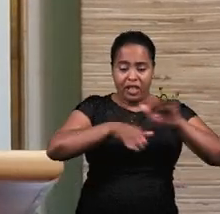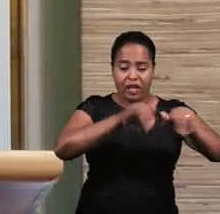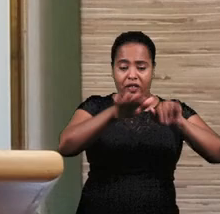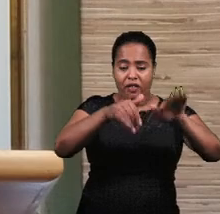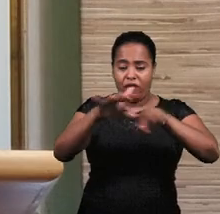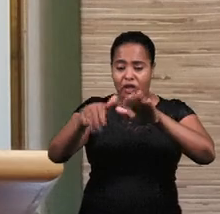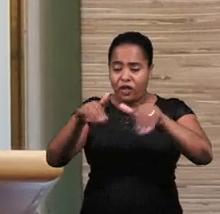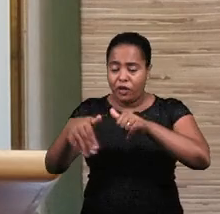les invités pour la fête.